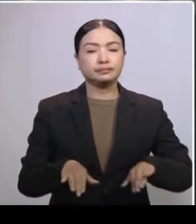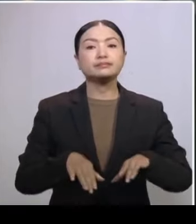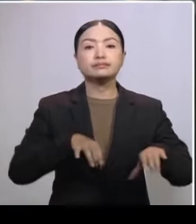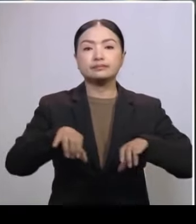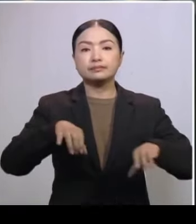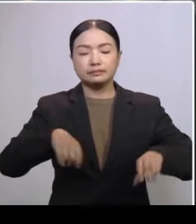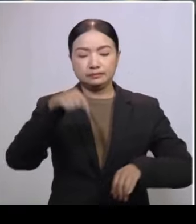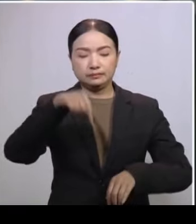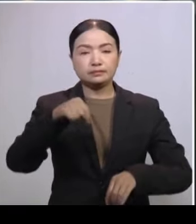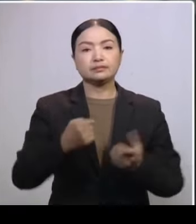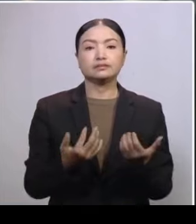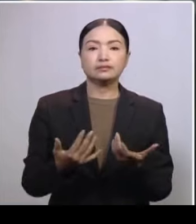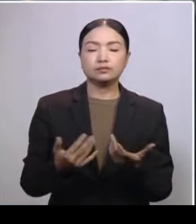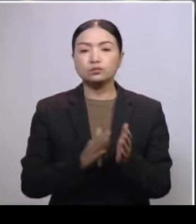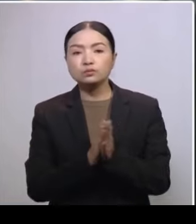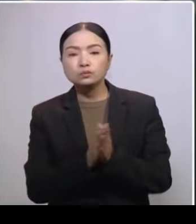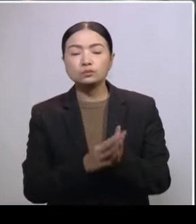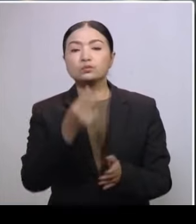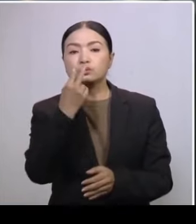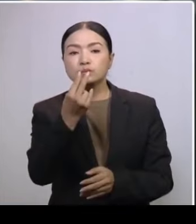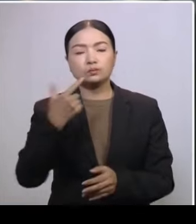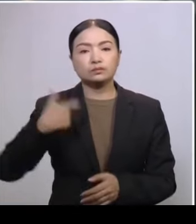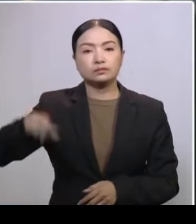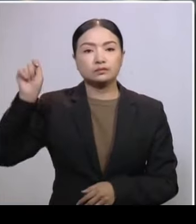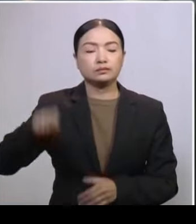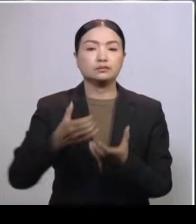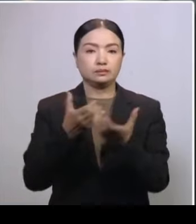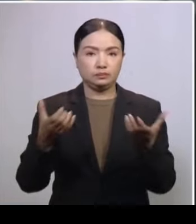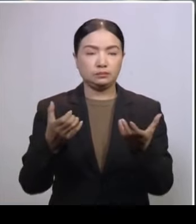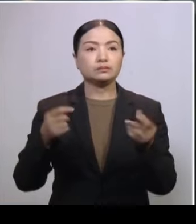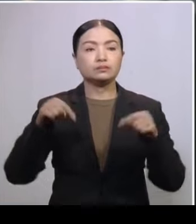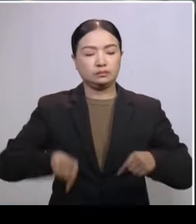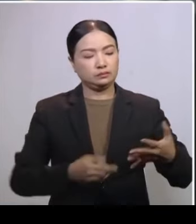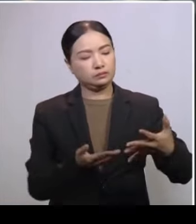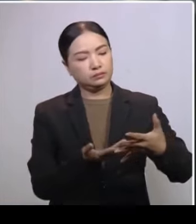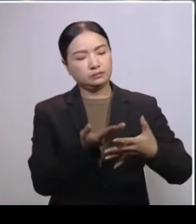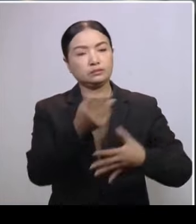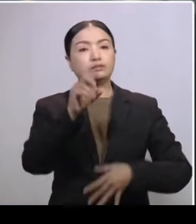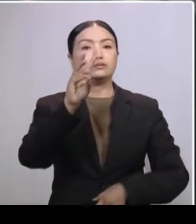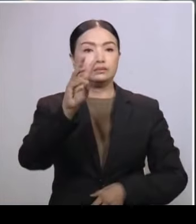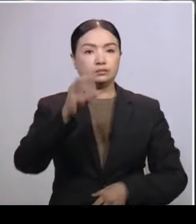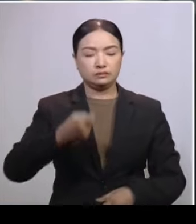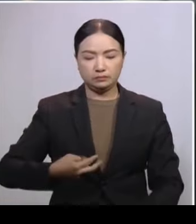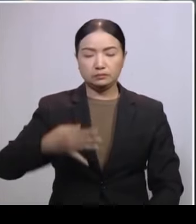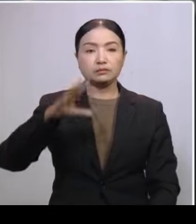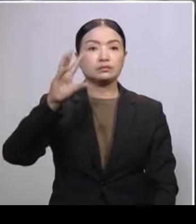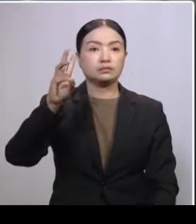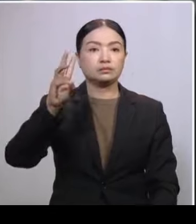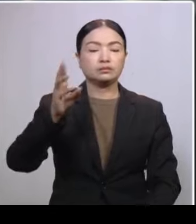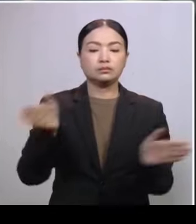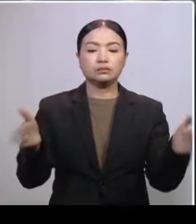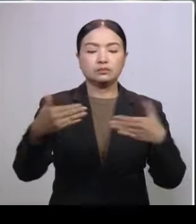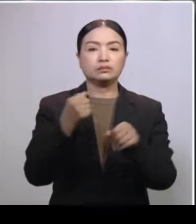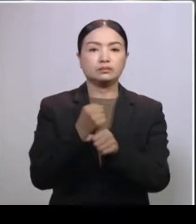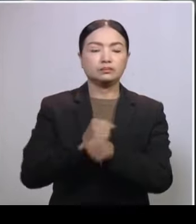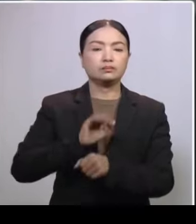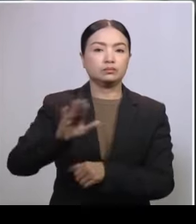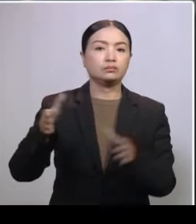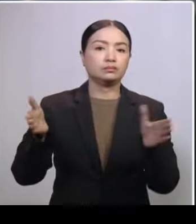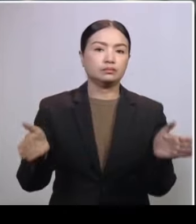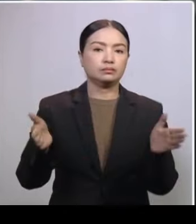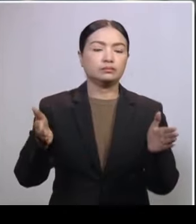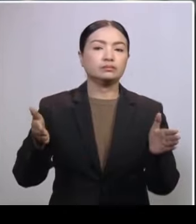นะคะเพื่อที่จะรอลุ้นผลคำวินิจฉัยของศาลรัฐธรรมนูญร่วมกันที่ชั้น 6ที่เป็นห้องทำงานของพรรคก้าวไกลค่ะทาง